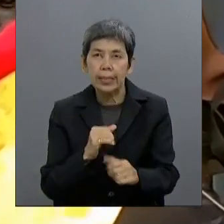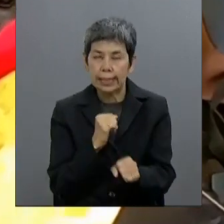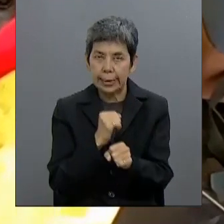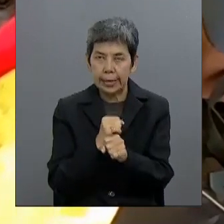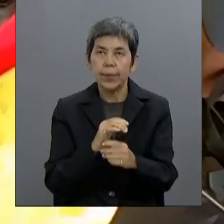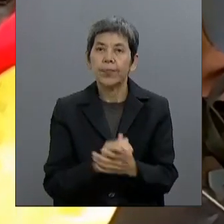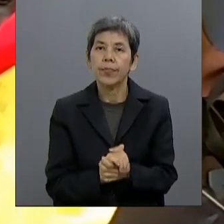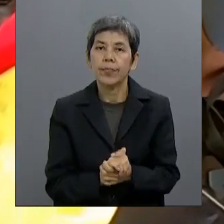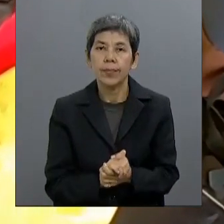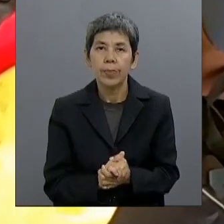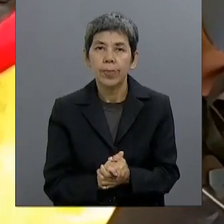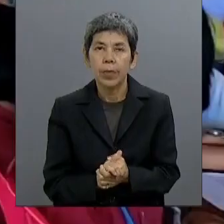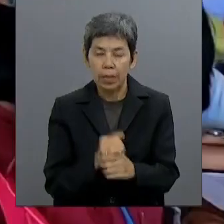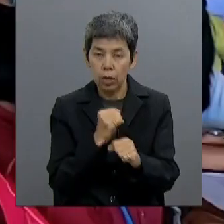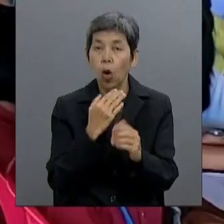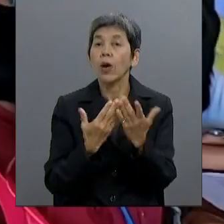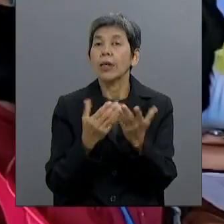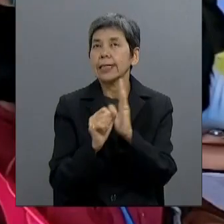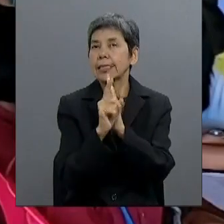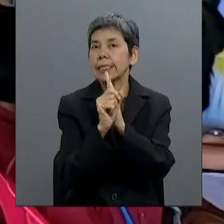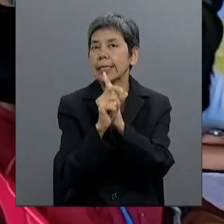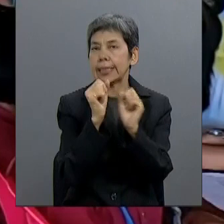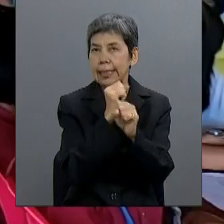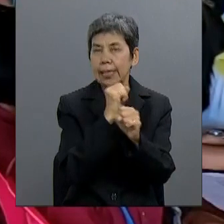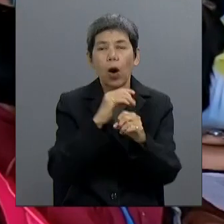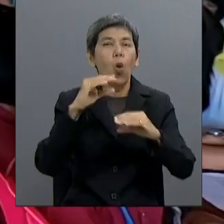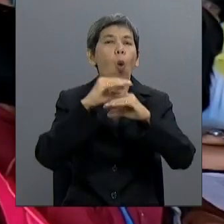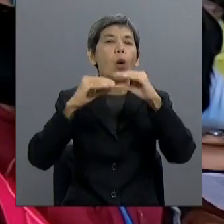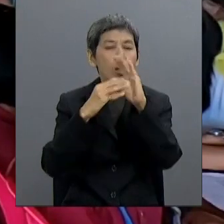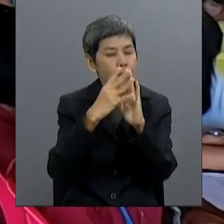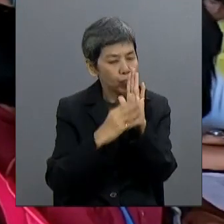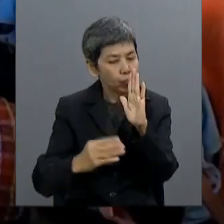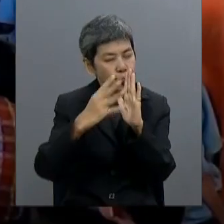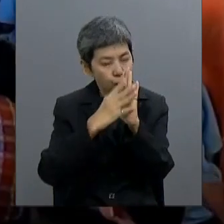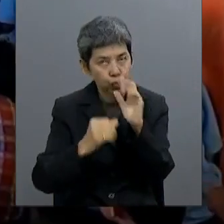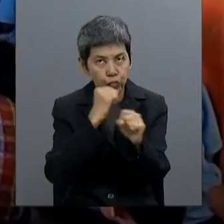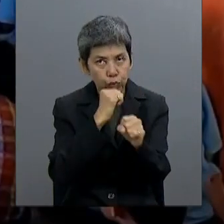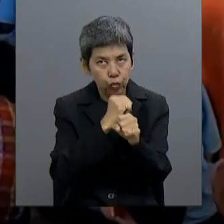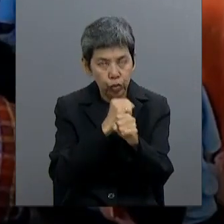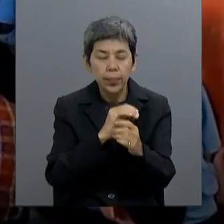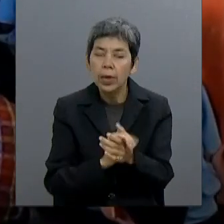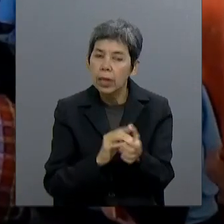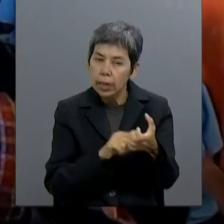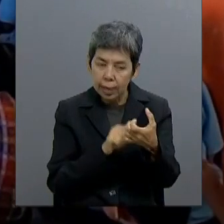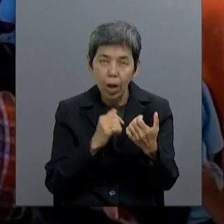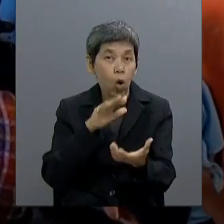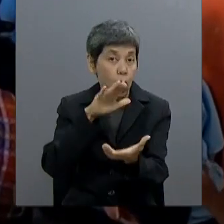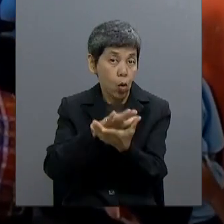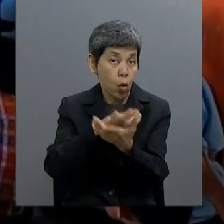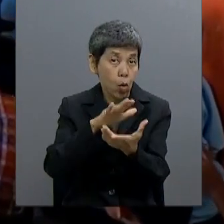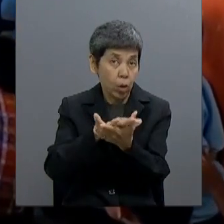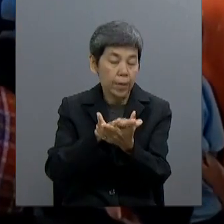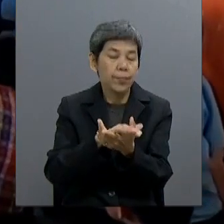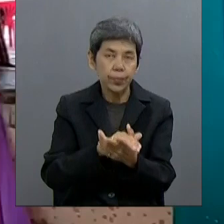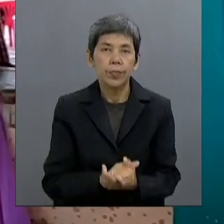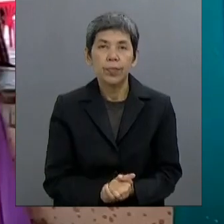าคมูลกันทราลมจังหวัดศรีสะเกษจัดโครงการนักสื่อสารสร้างสรรค์ขึ้นณโรงเรียนเมืองน้อย